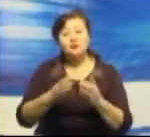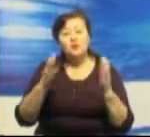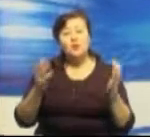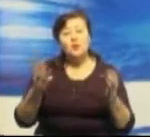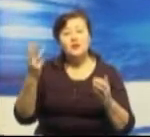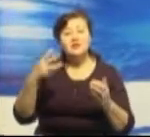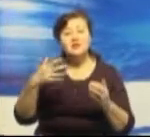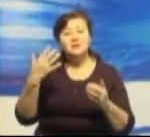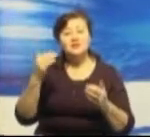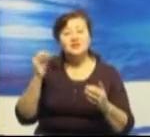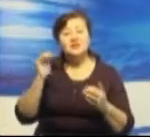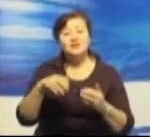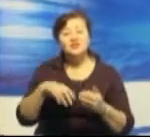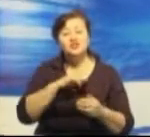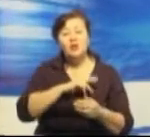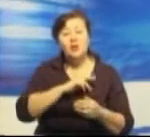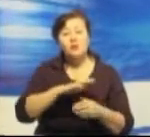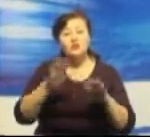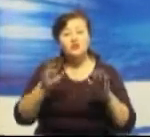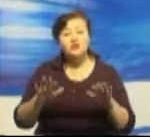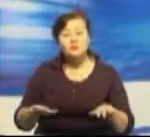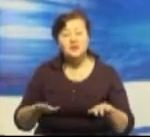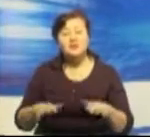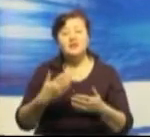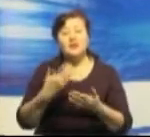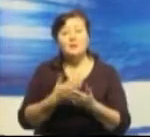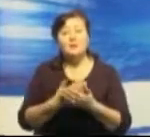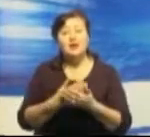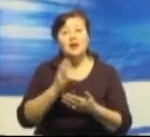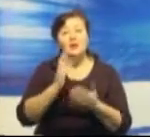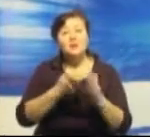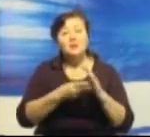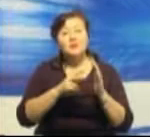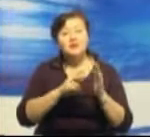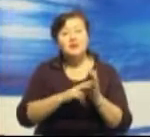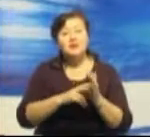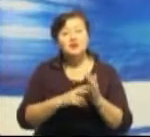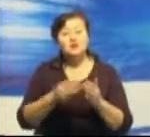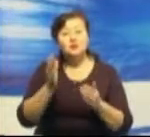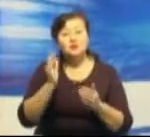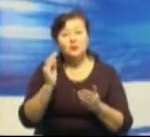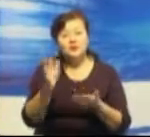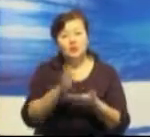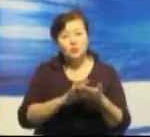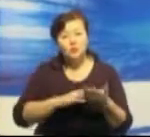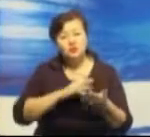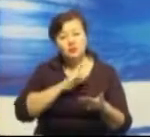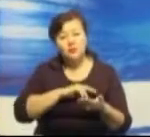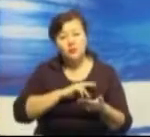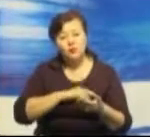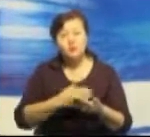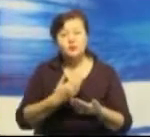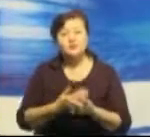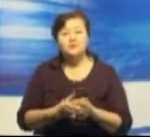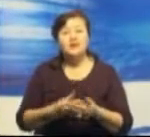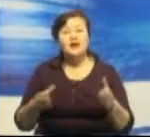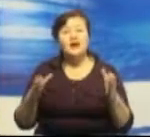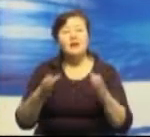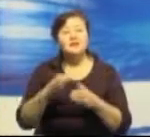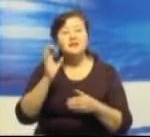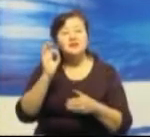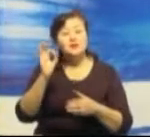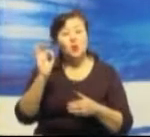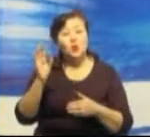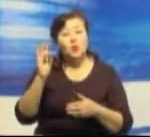году «Шеврон» достигла рекорда по добыче нефти и газа. Планируем и в этом году не сдавать позиции. Комитет ООН